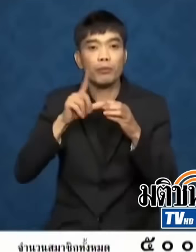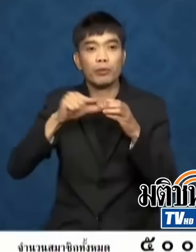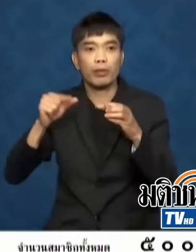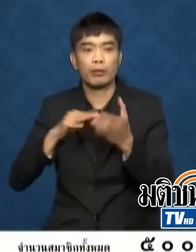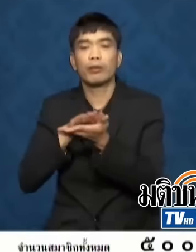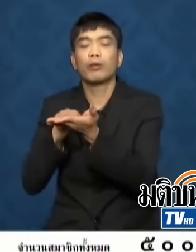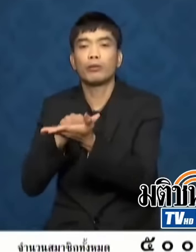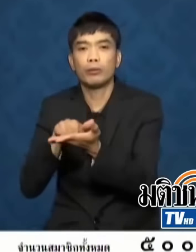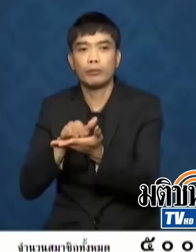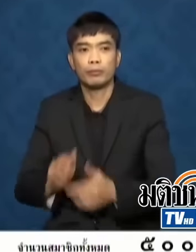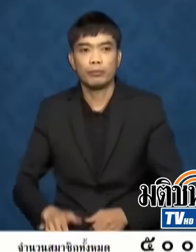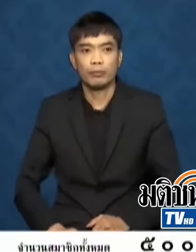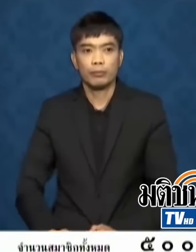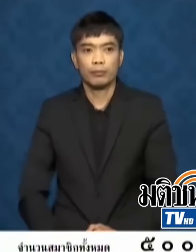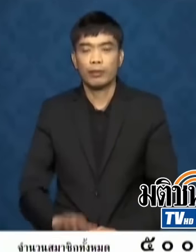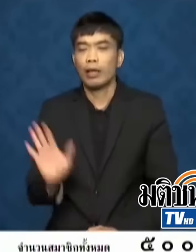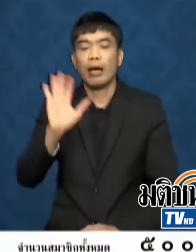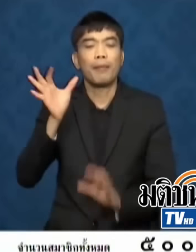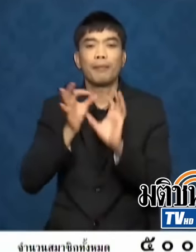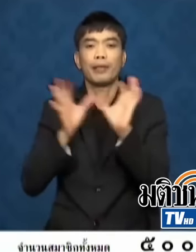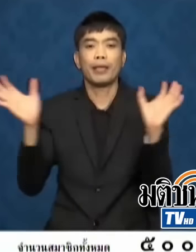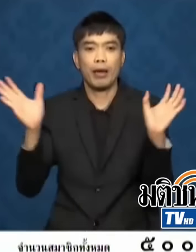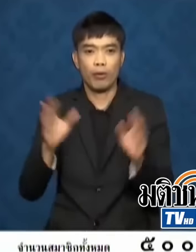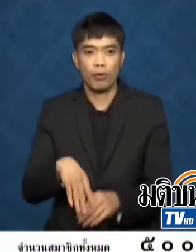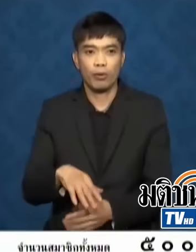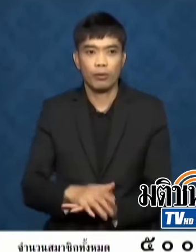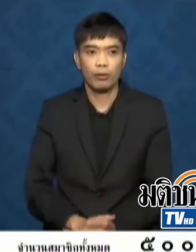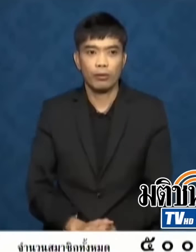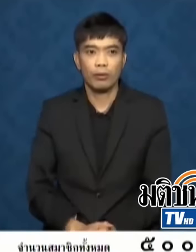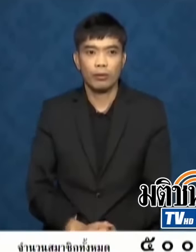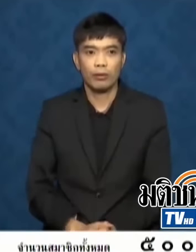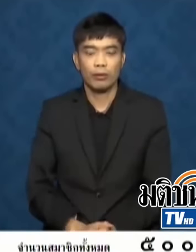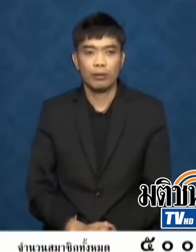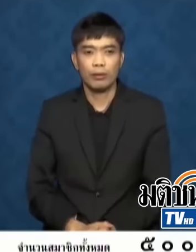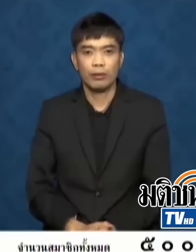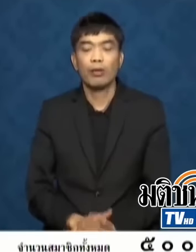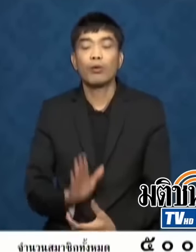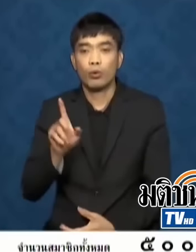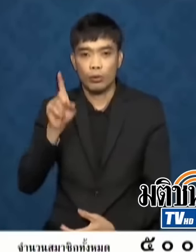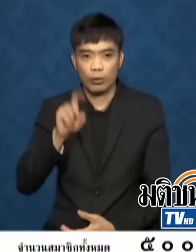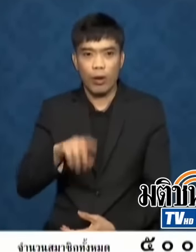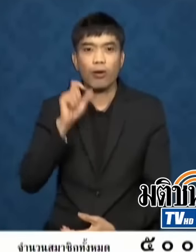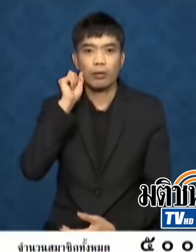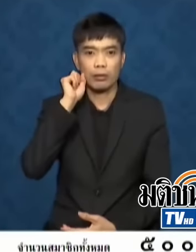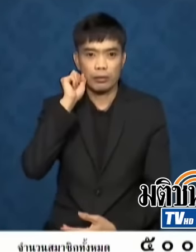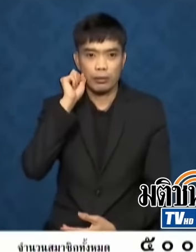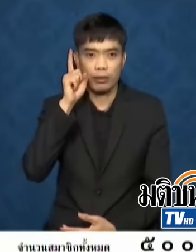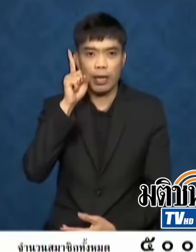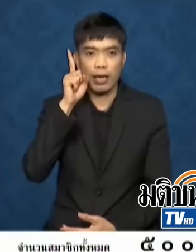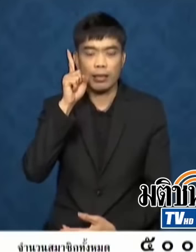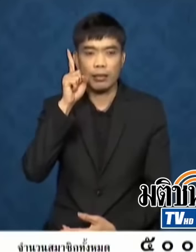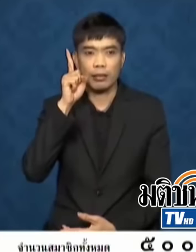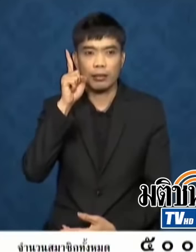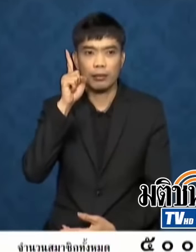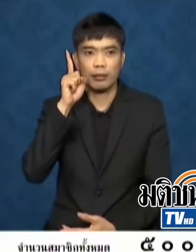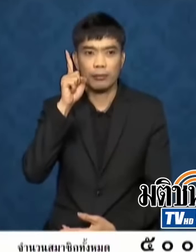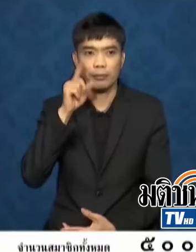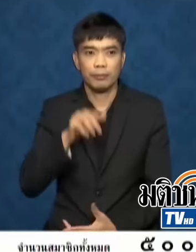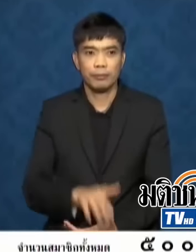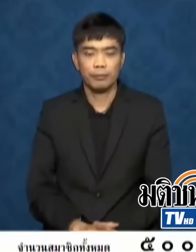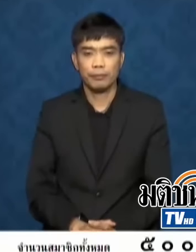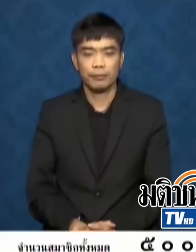ยครับก็ไม่ใช่เกี่ยวหาเสียงเขาคุณต้องเข้าใจครับก็ท่านรัฐมนตรี